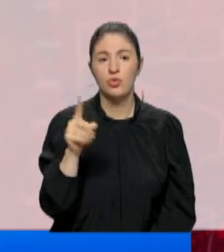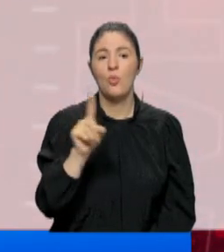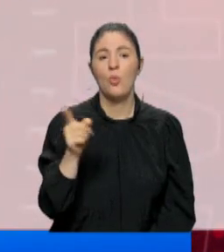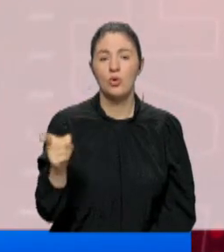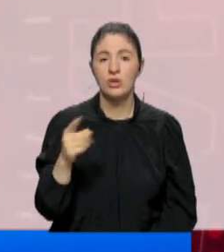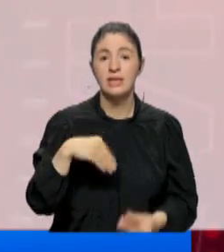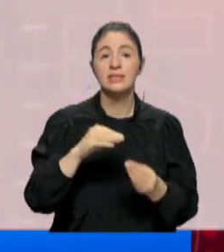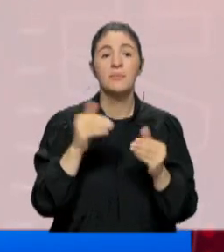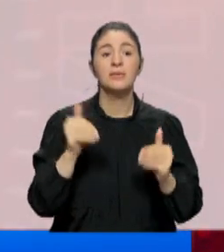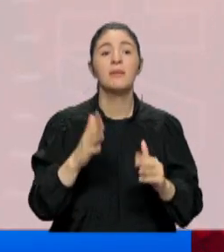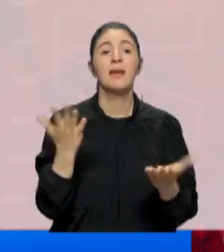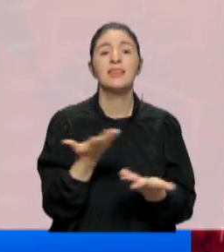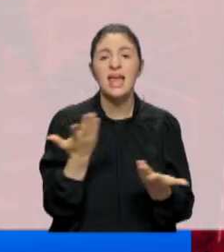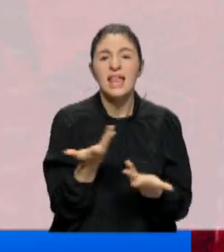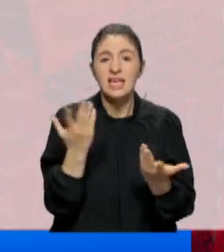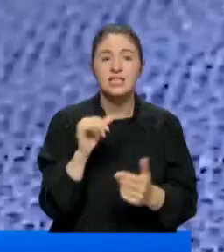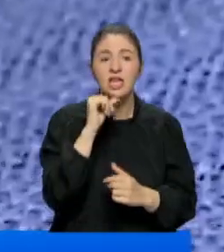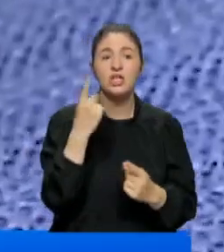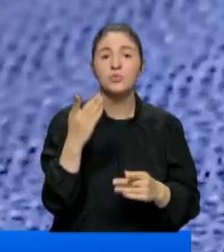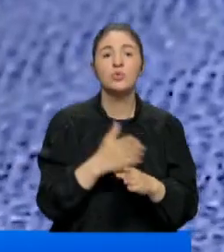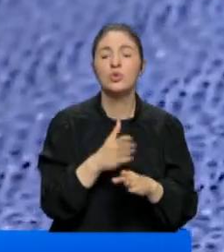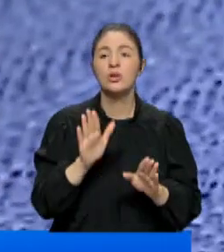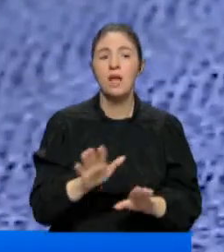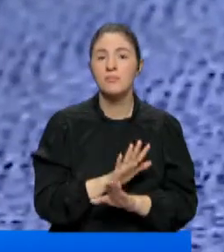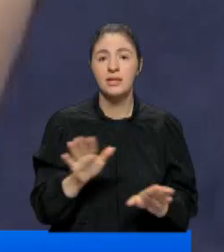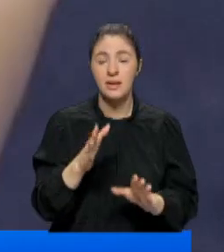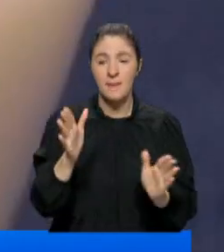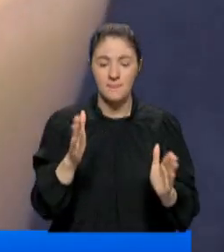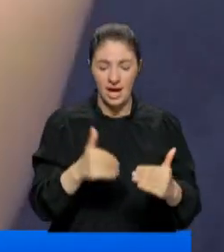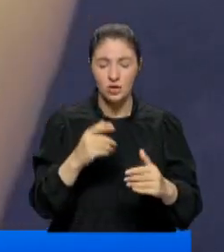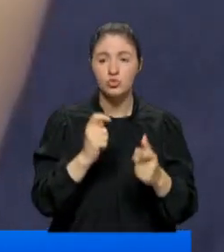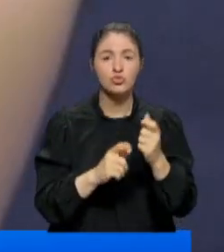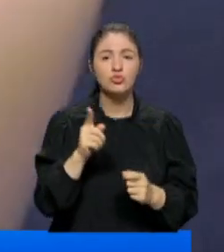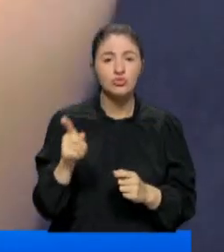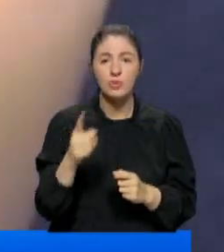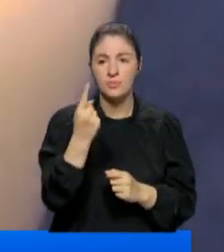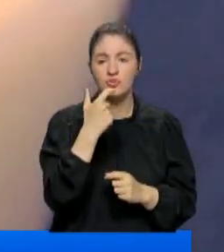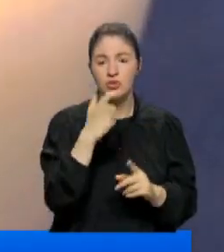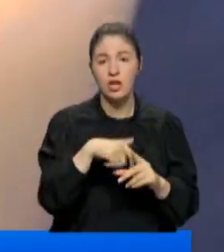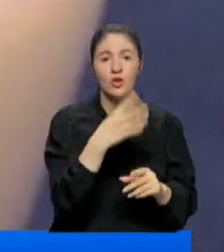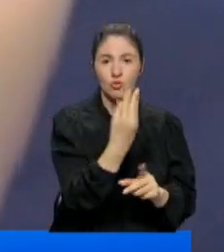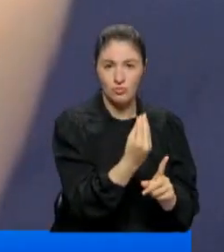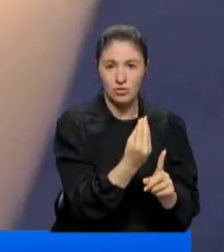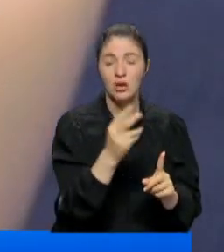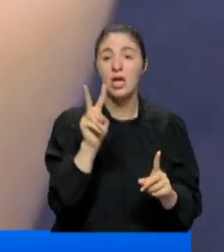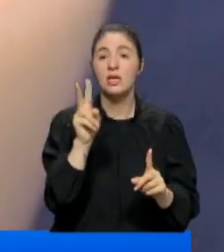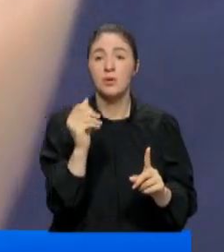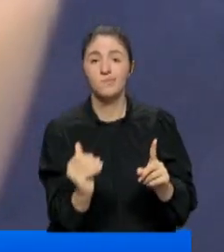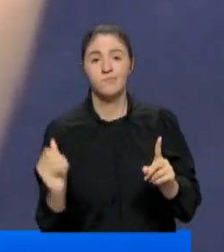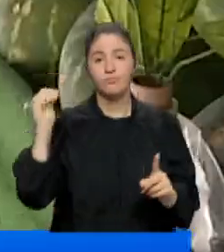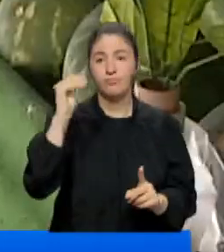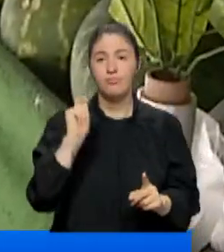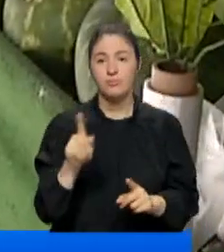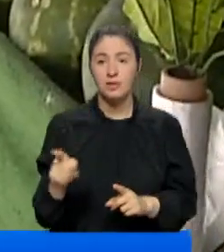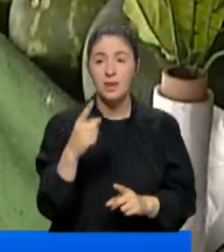%89,10. Zam gelmeyen neredeyse hiçbir ürün kalmadı. Paket sütler 1,5 yılda 4 liradan 20 liraya